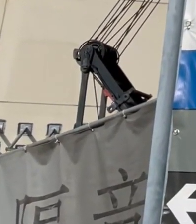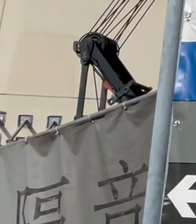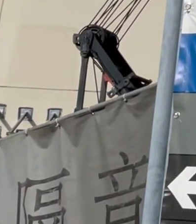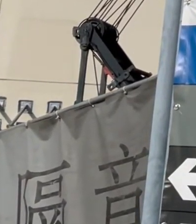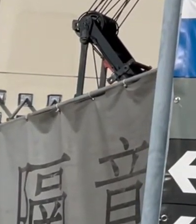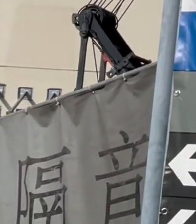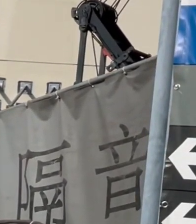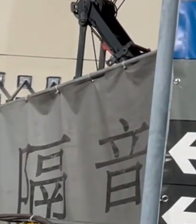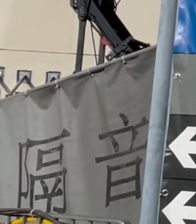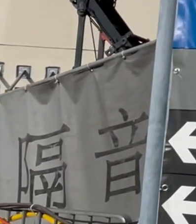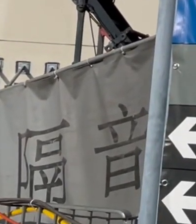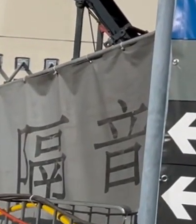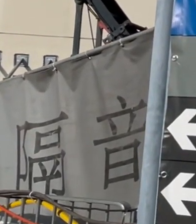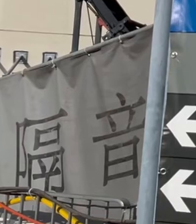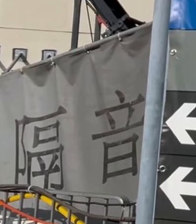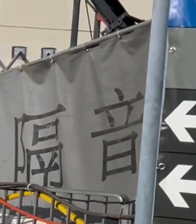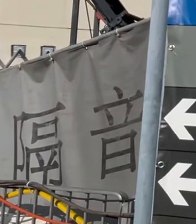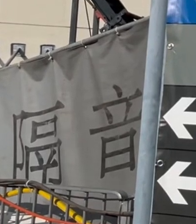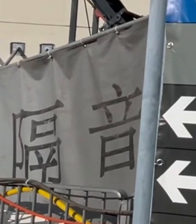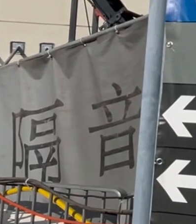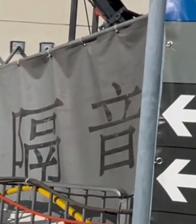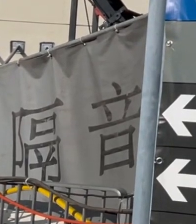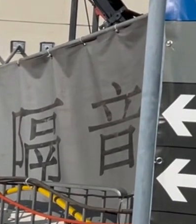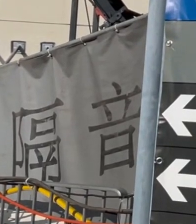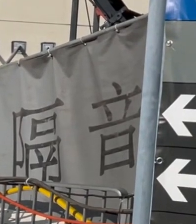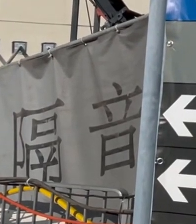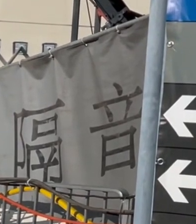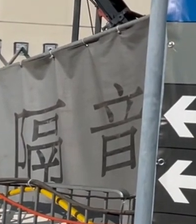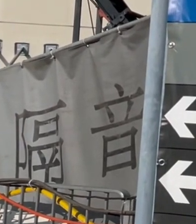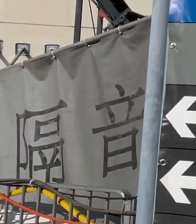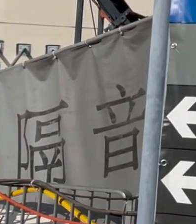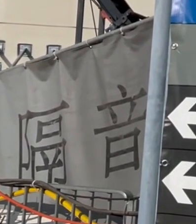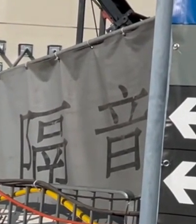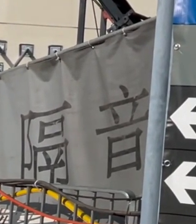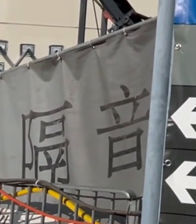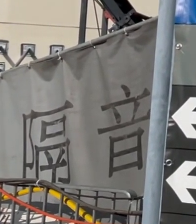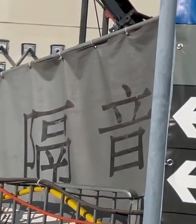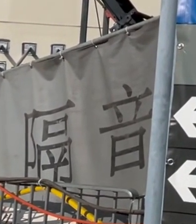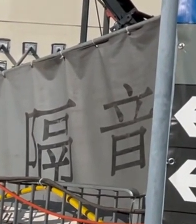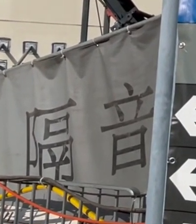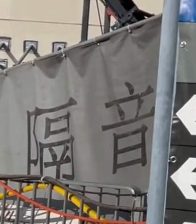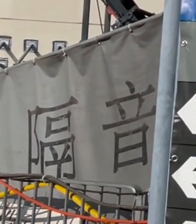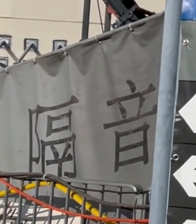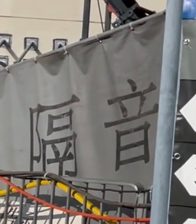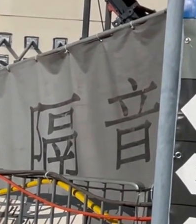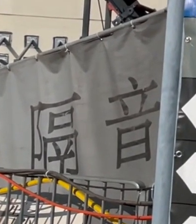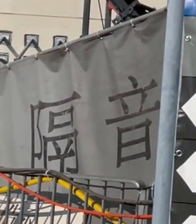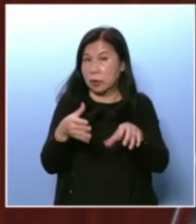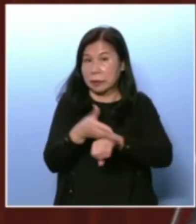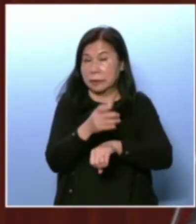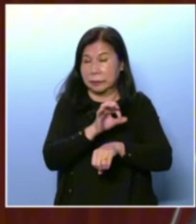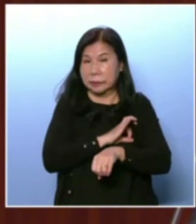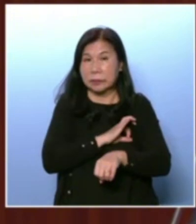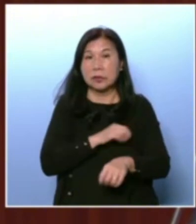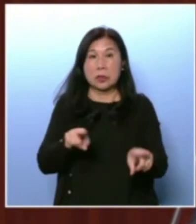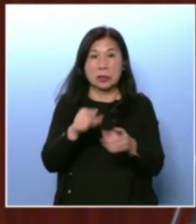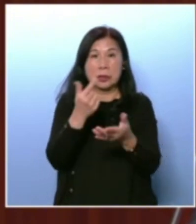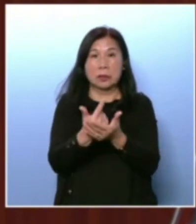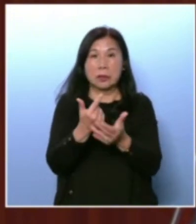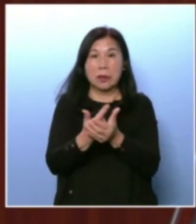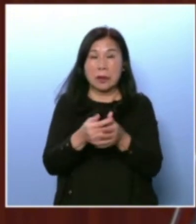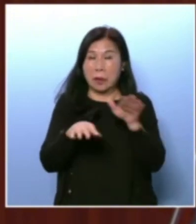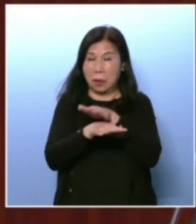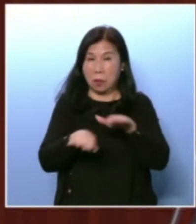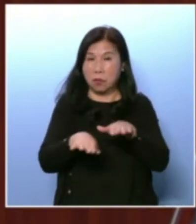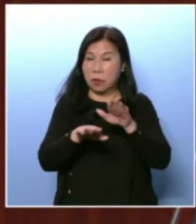点及中外医疗交流桥梁，构建关爱共融社会。我重视构建